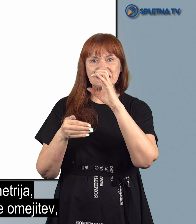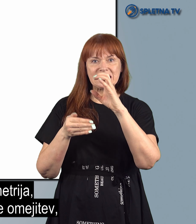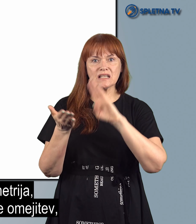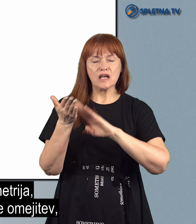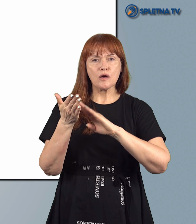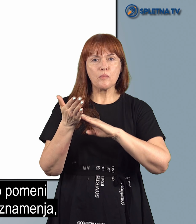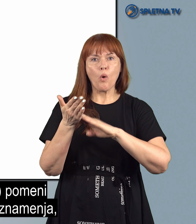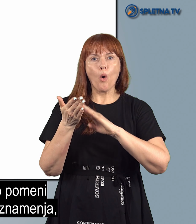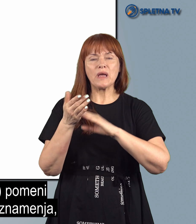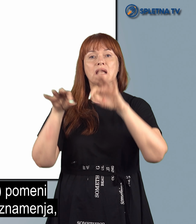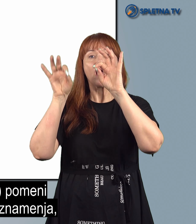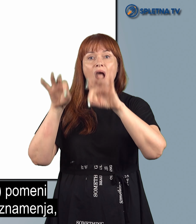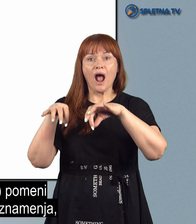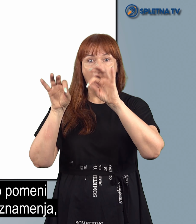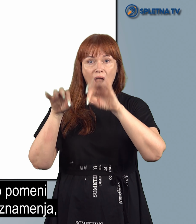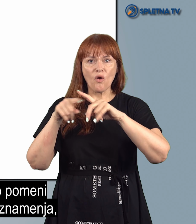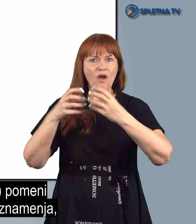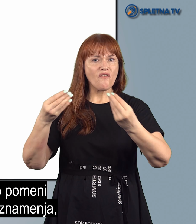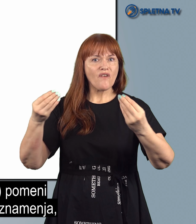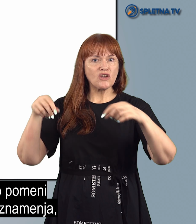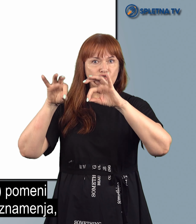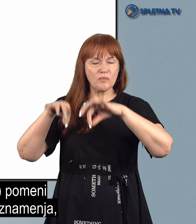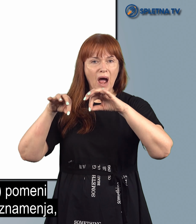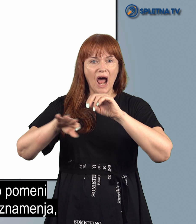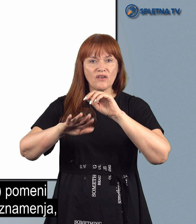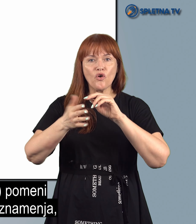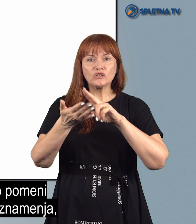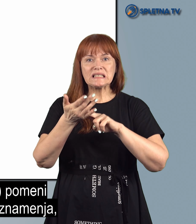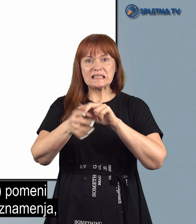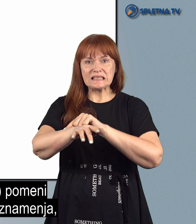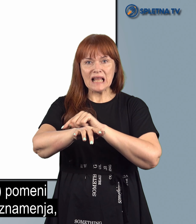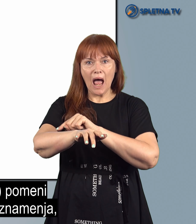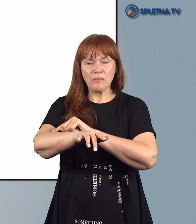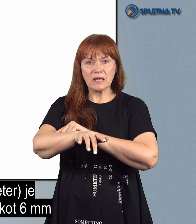C pomeni colors ali večbarvnost znamenja,